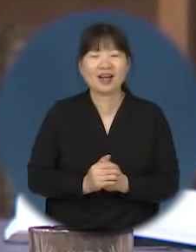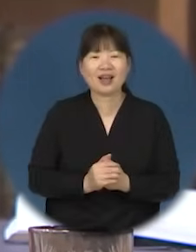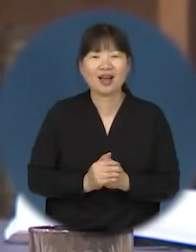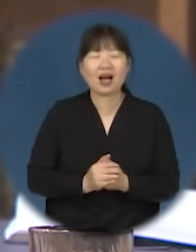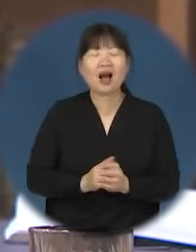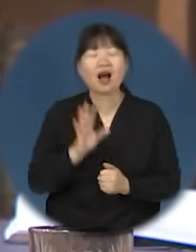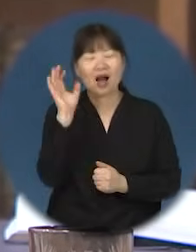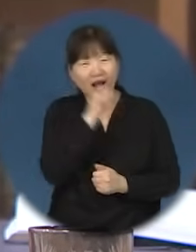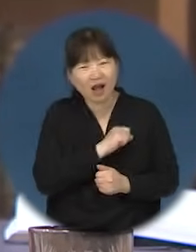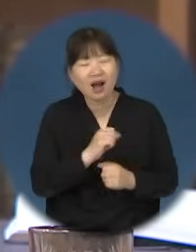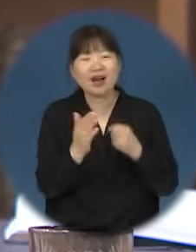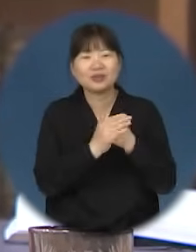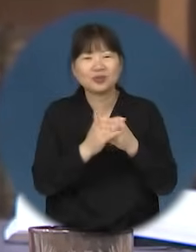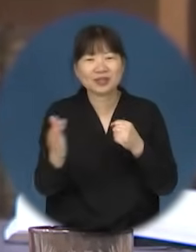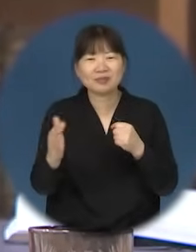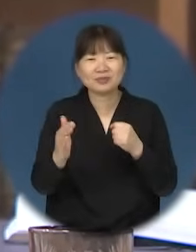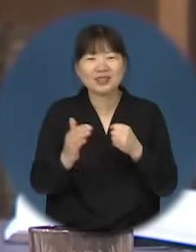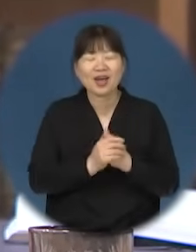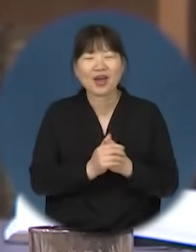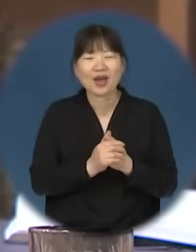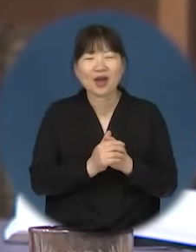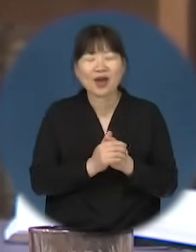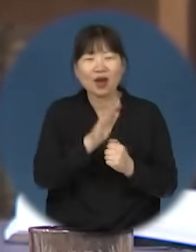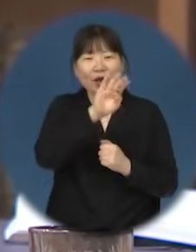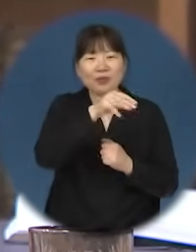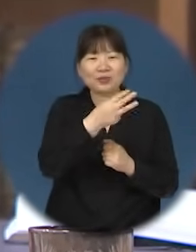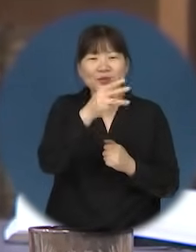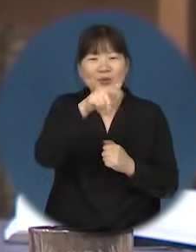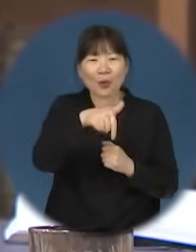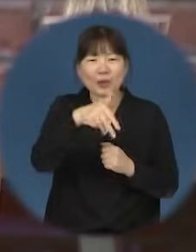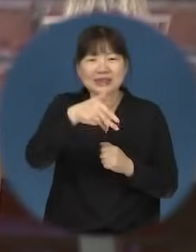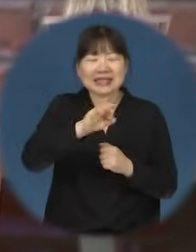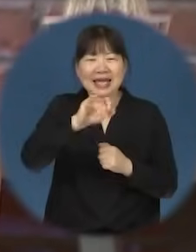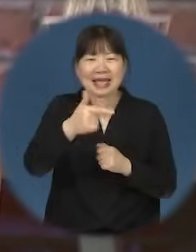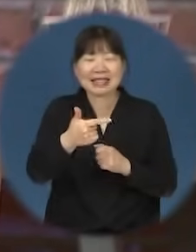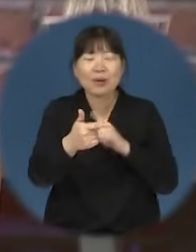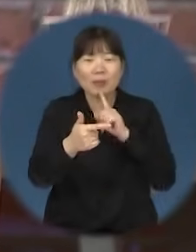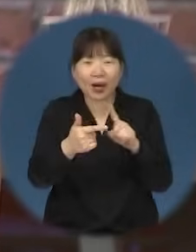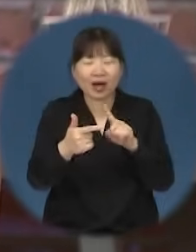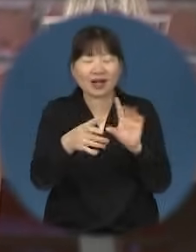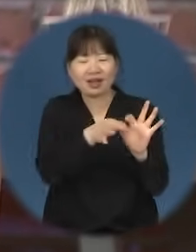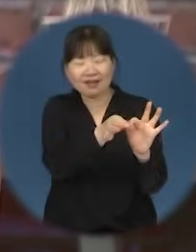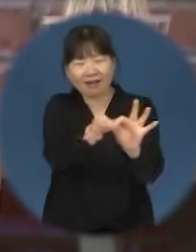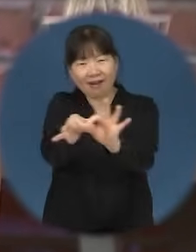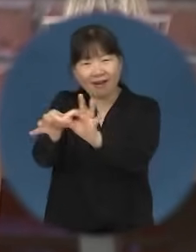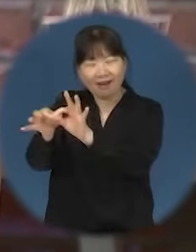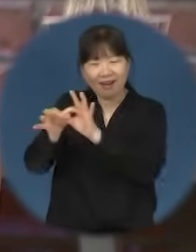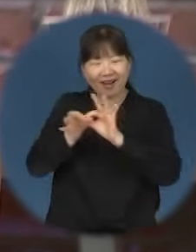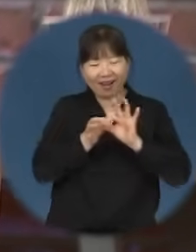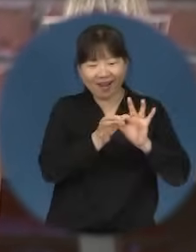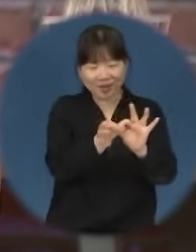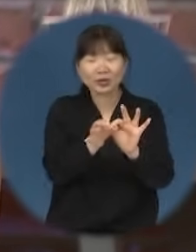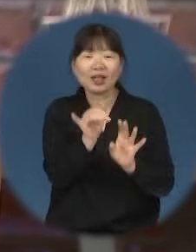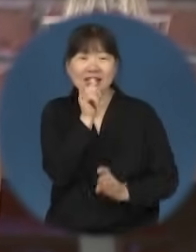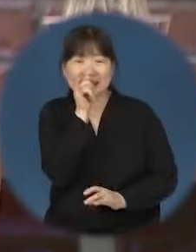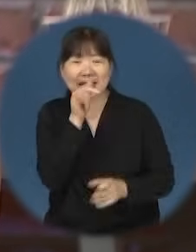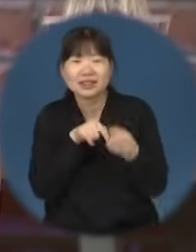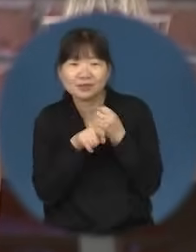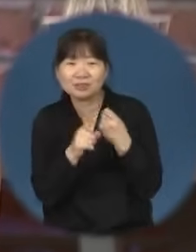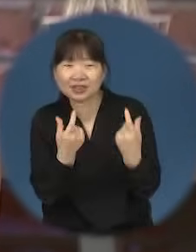그래서 체인이군요. 그렇죠. 연결이 다 되어 있고 차단돼 있는. 예, 연결되어 있는. 예, 그래서 누구도